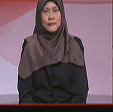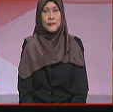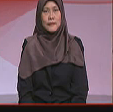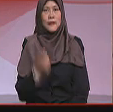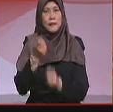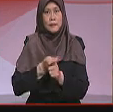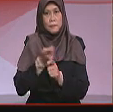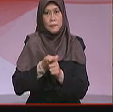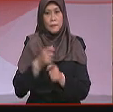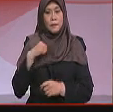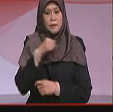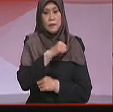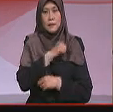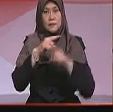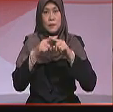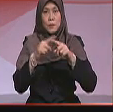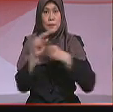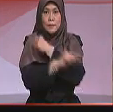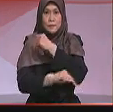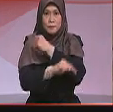Setiap ahli Dewan Negeri